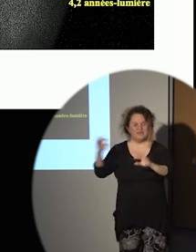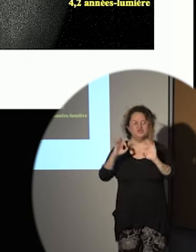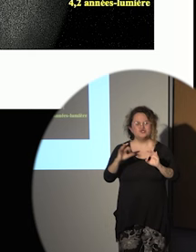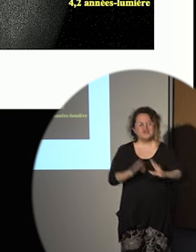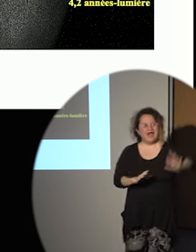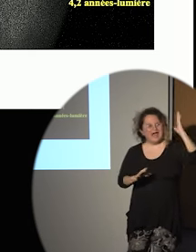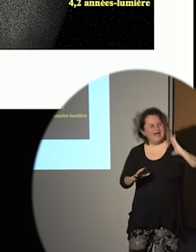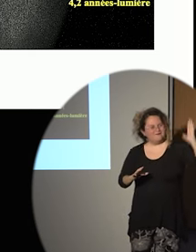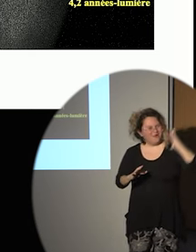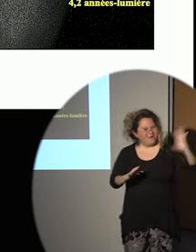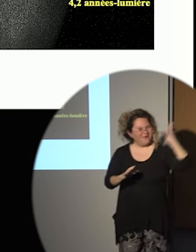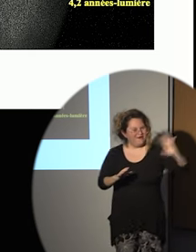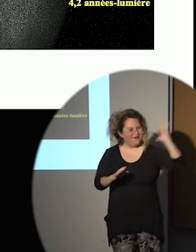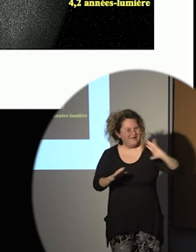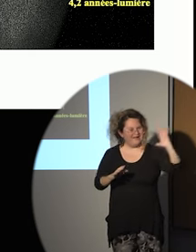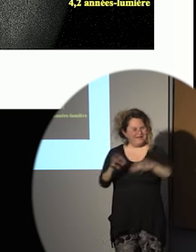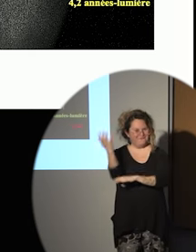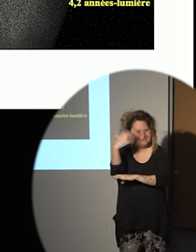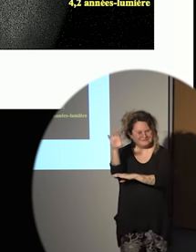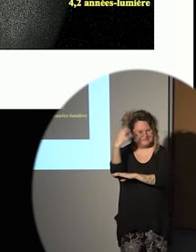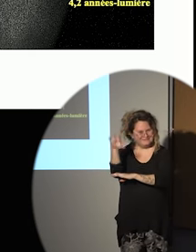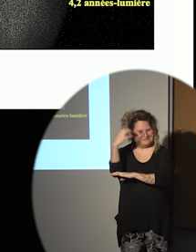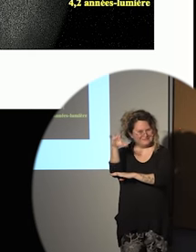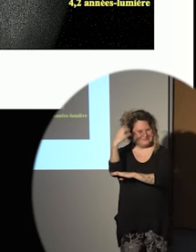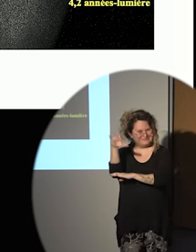la disparition des dinosaures venait du nuage d'Oort.